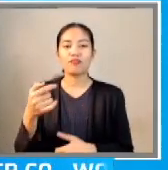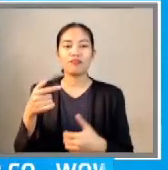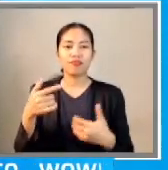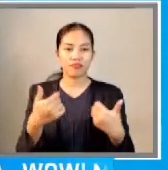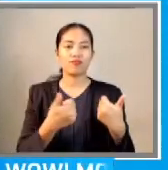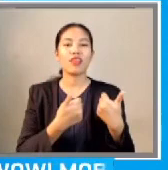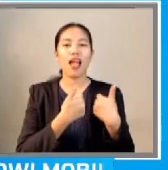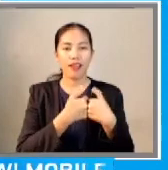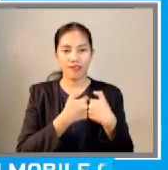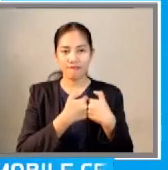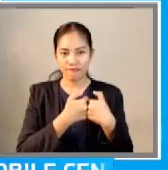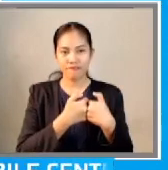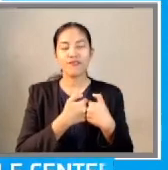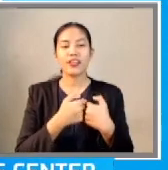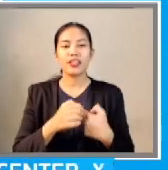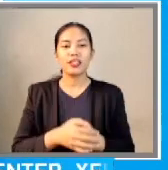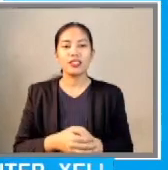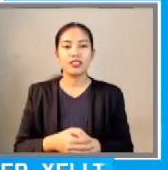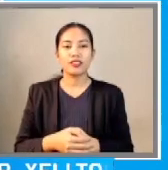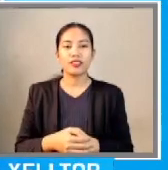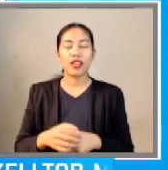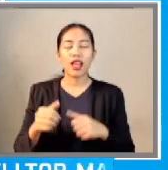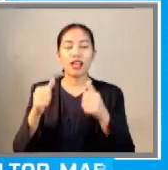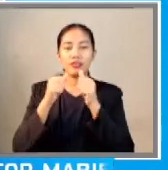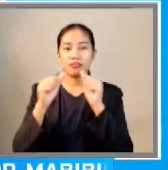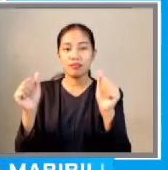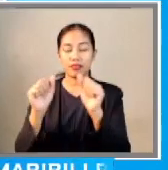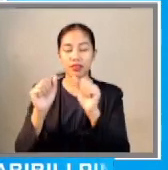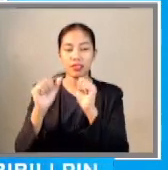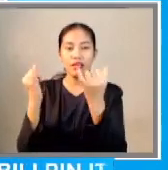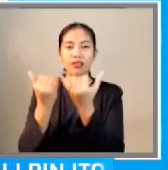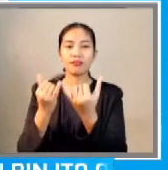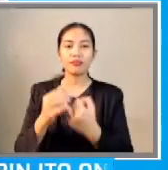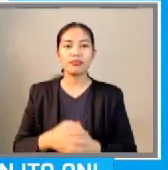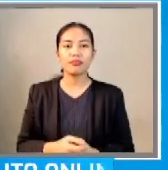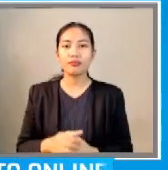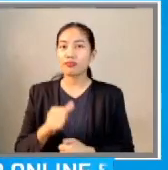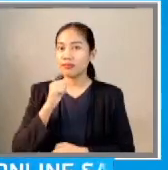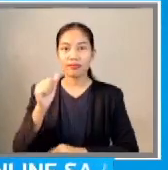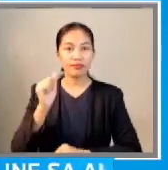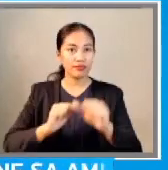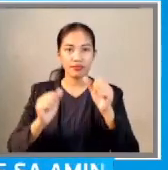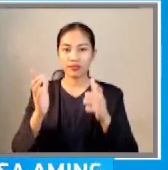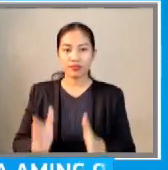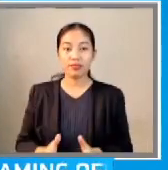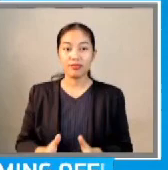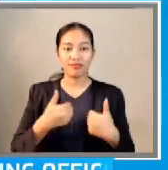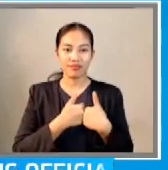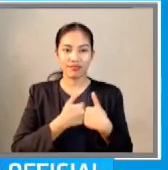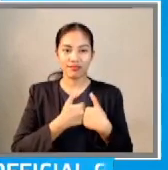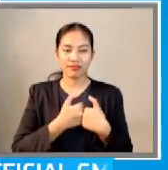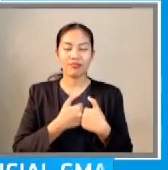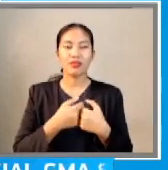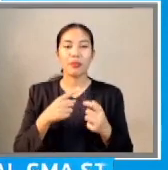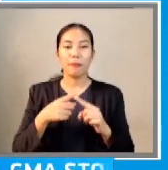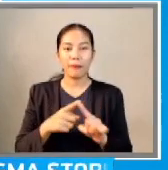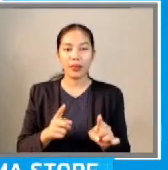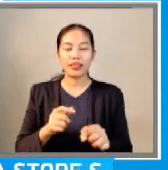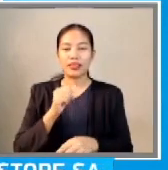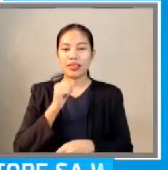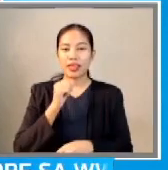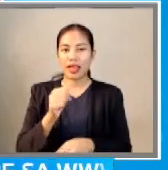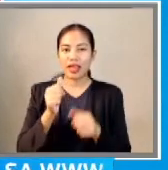unang araw ng 2023. Non-celebrity raw ang karelasyon ni Shin Dong, pero hindi muna nila sinabi kung sino